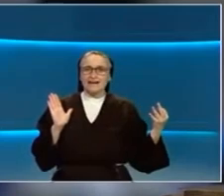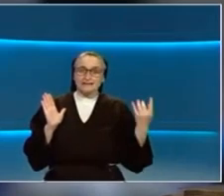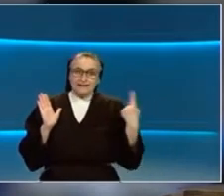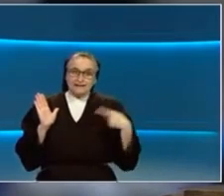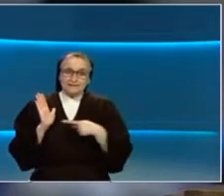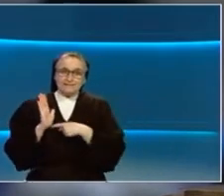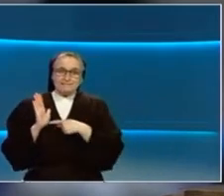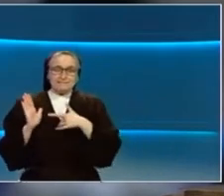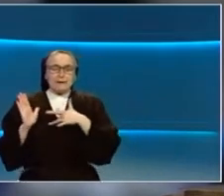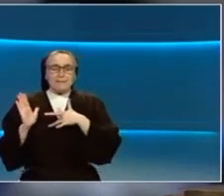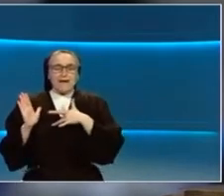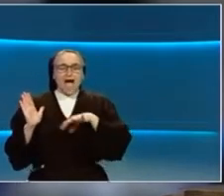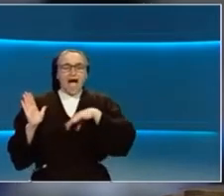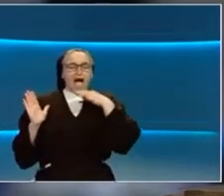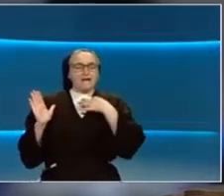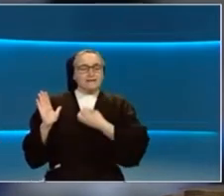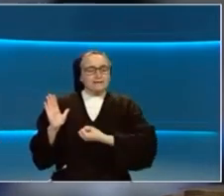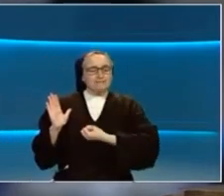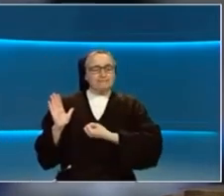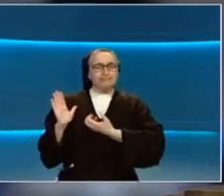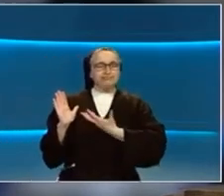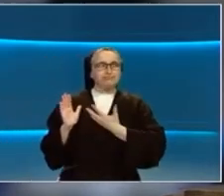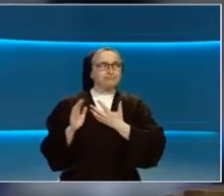Reficiens anima,